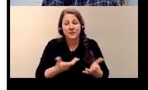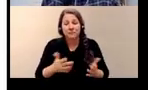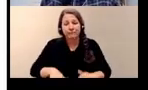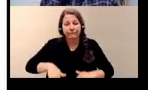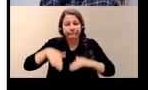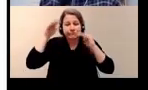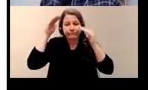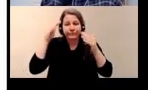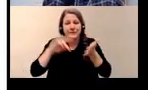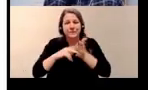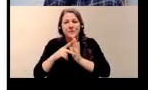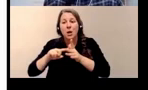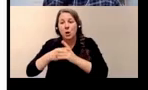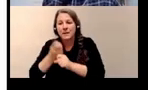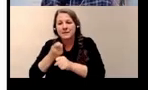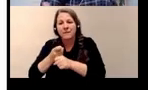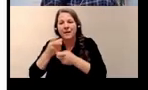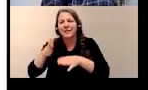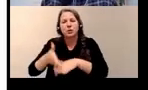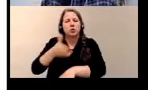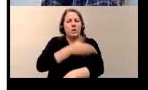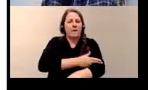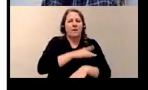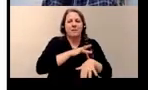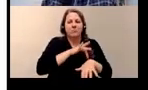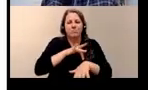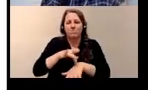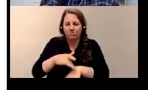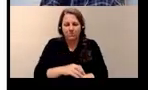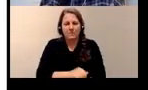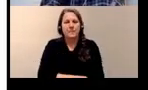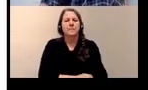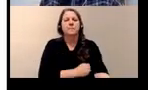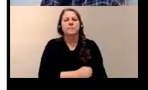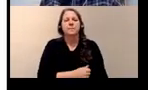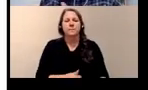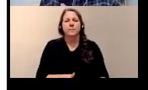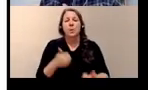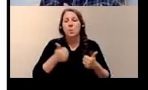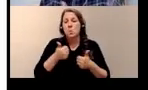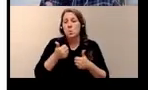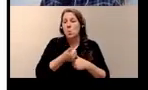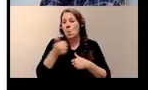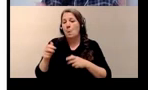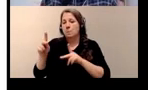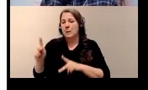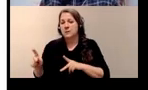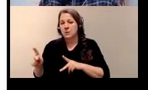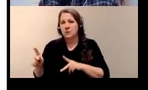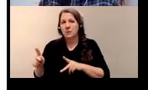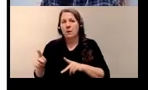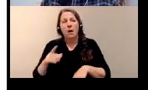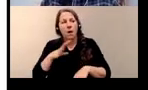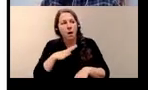disons, avant de commencer à travailler dans ces espaces, ou d'autres personnes qui apprenaient justement en découvrant qu'il y avait ici